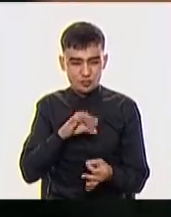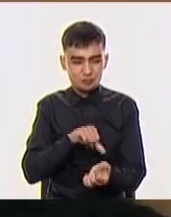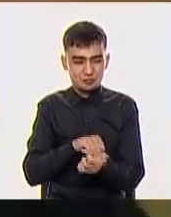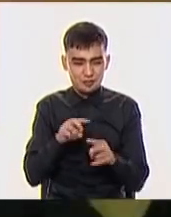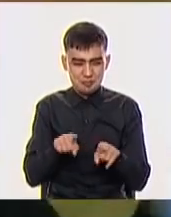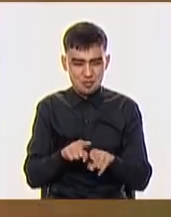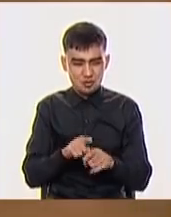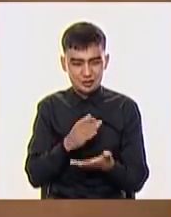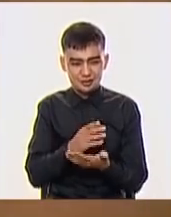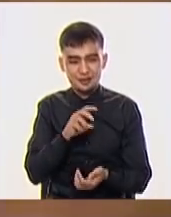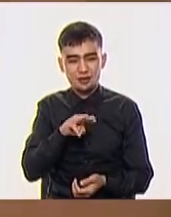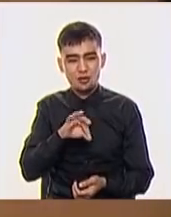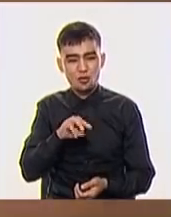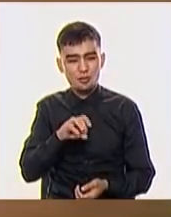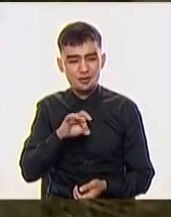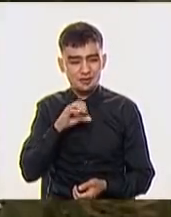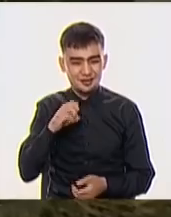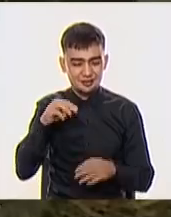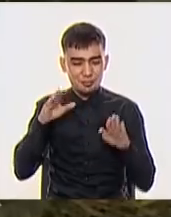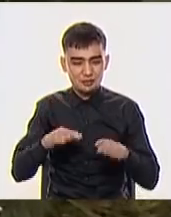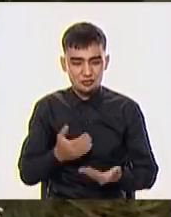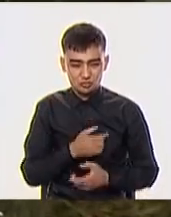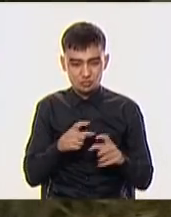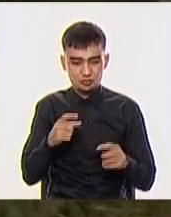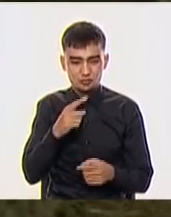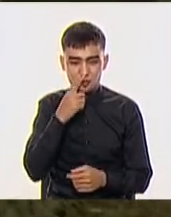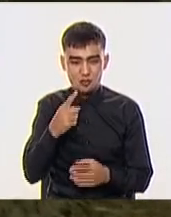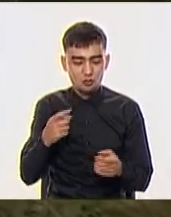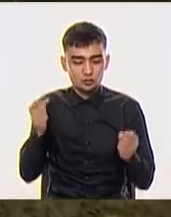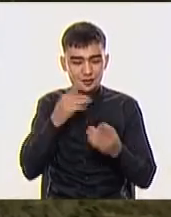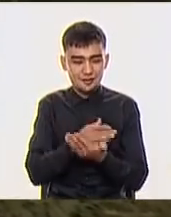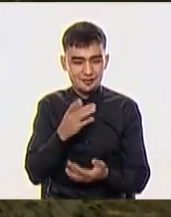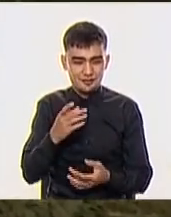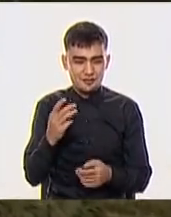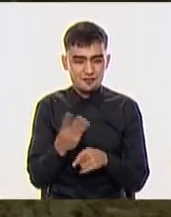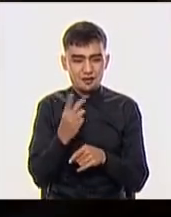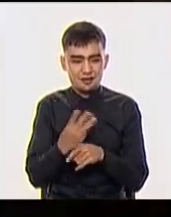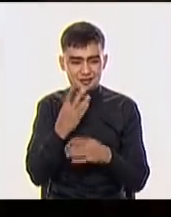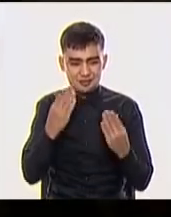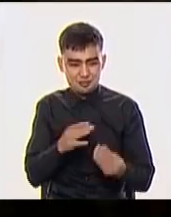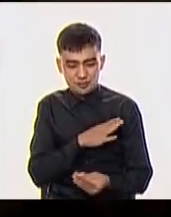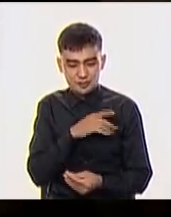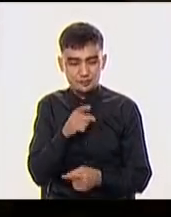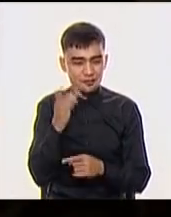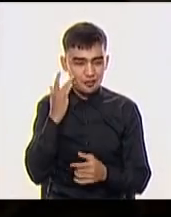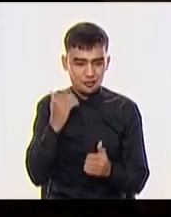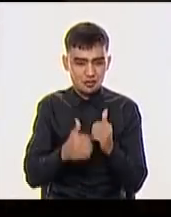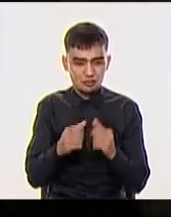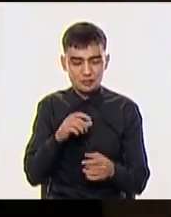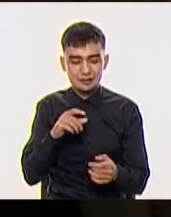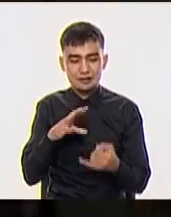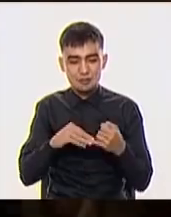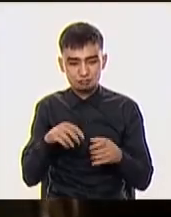томиристіктер алыстан танитын болған. Себебі бірнеше күннен бері дәл осындай изолентке оралып пакетке салынған ұнтақты жер шұқылап қазып